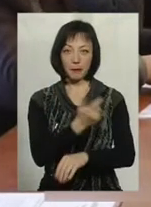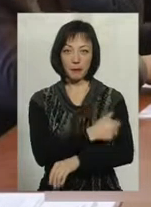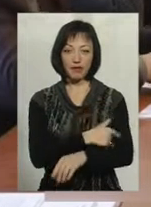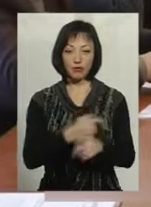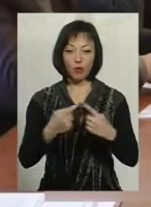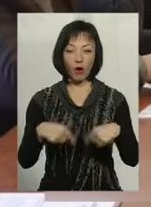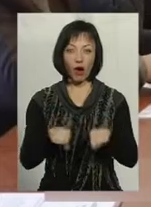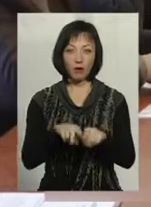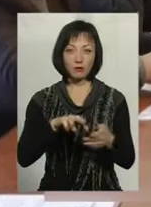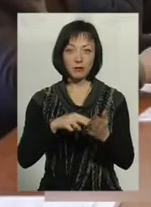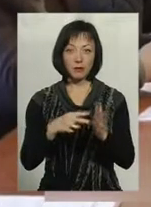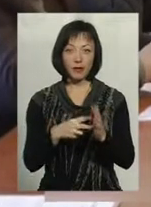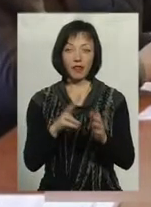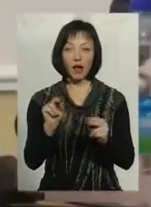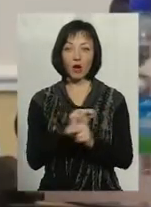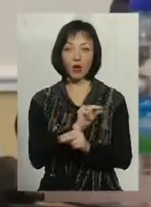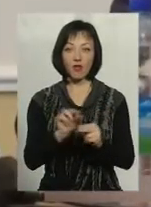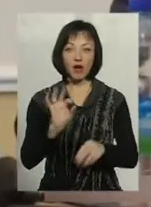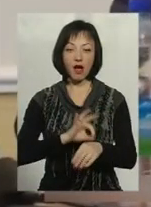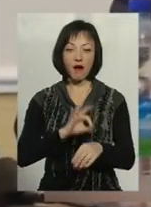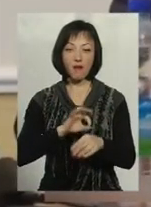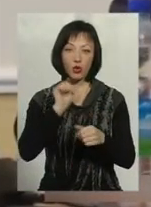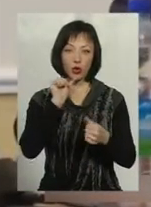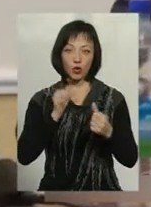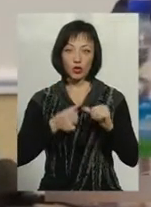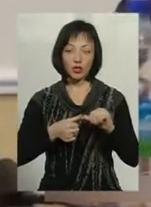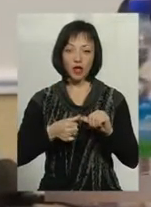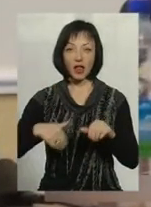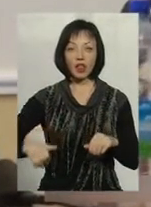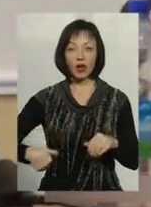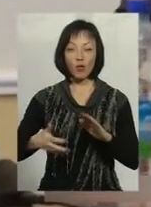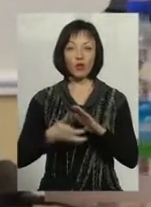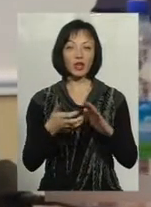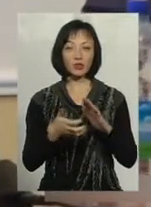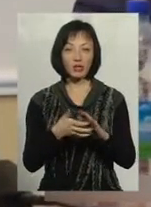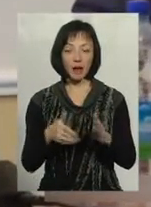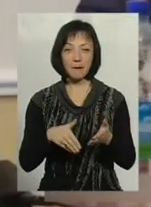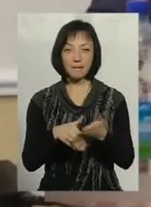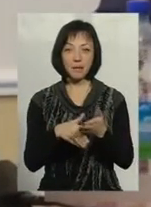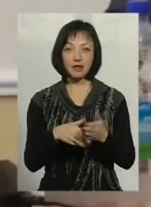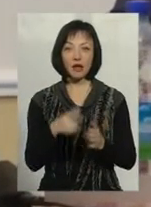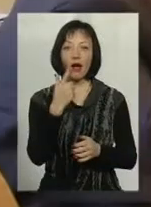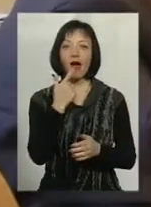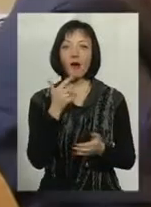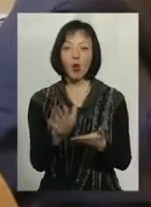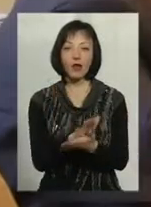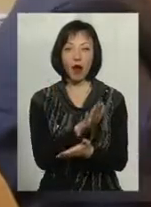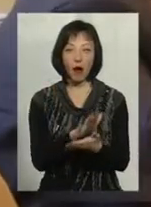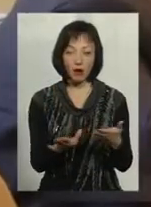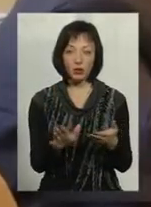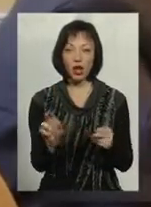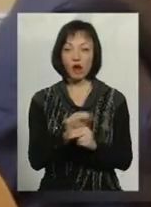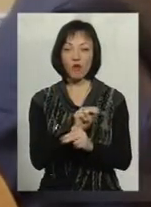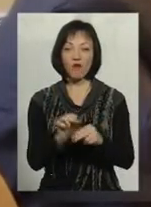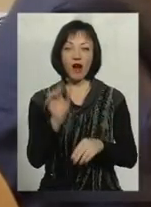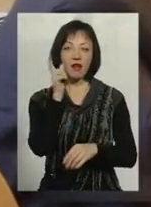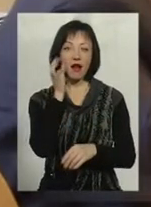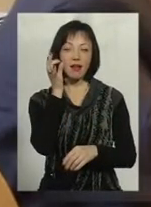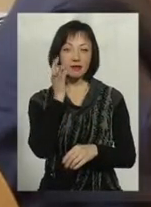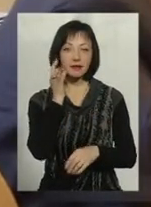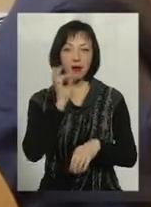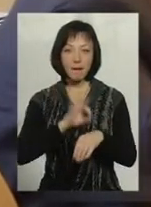грамотно, достатньо виважено, враховуючи дуже мало коштів, їх правильно розподілити, щоб ефективне використання коштів. На жаль, сьогодні і